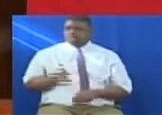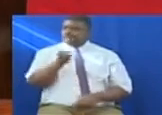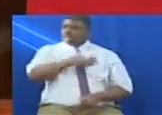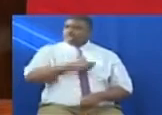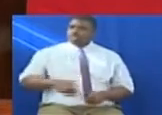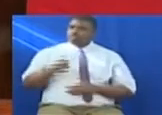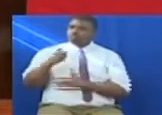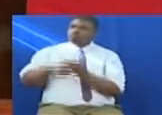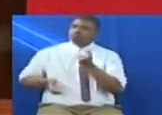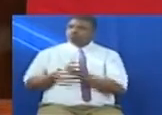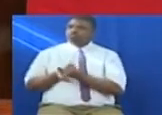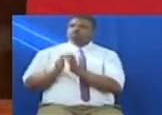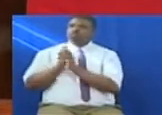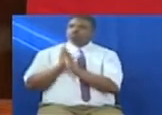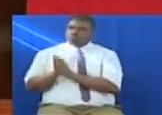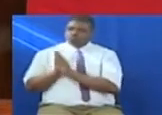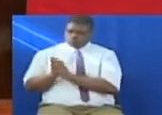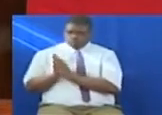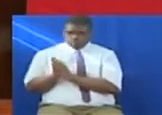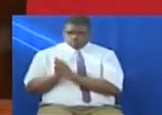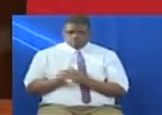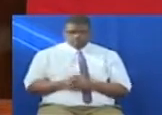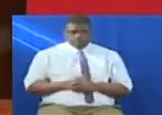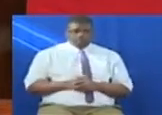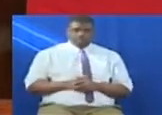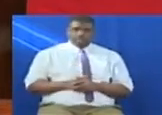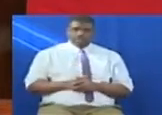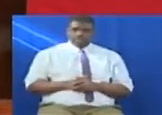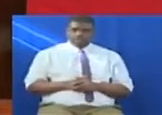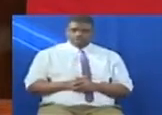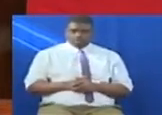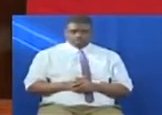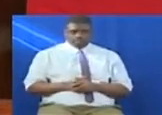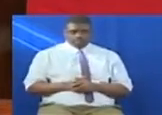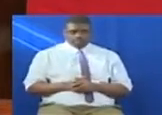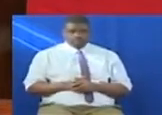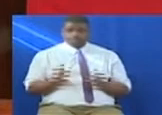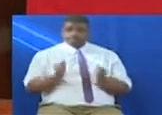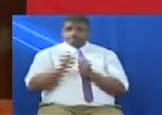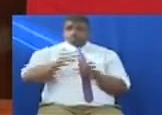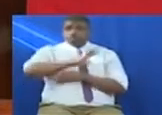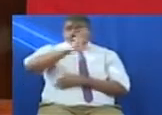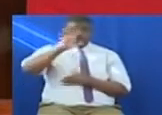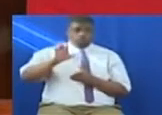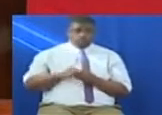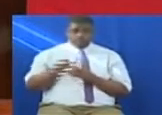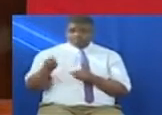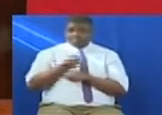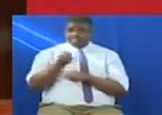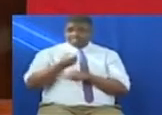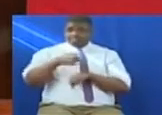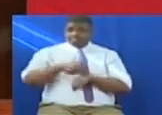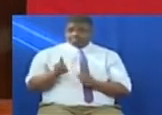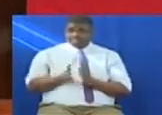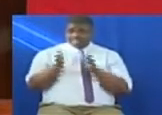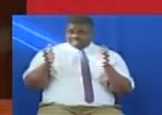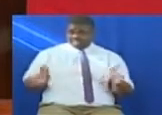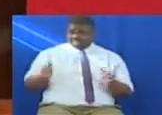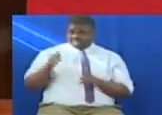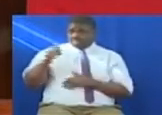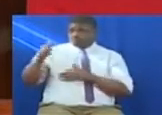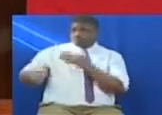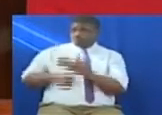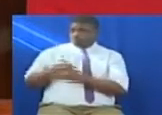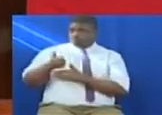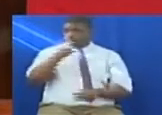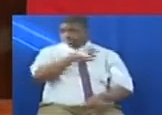wa Jamhuri ya Muungano wa Tanzania. Mheshimiwa Speaker, yote haya yaliyotendeka kipindi hiki kwa kuongozwa na Mheshimiwa Rais